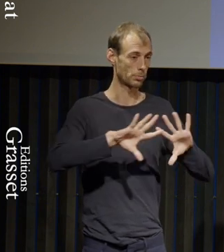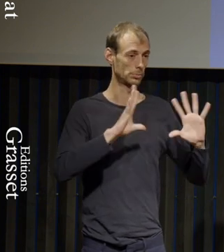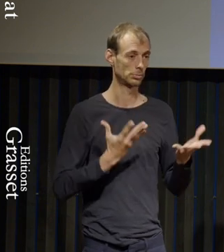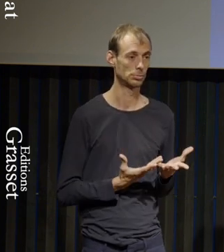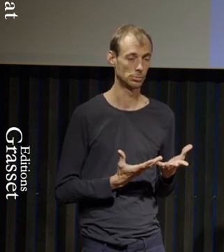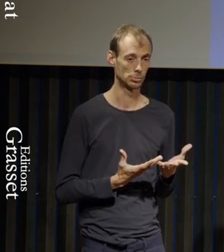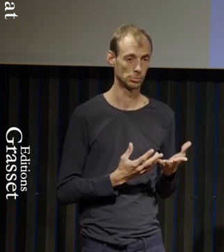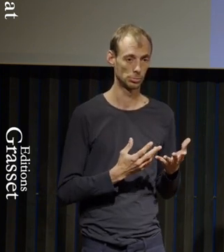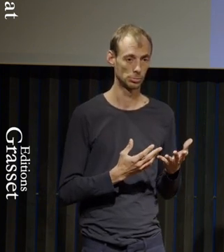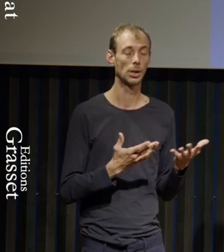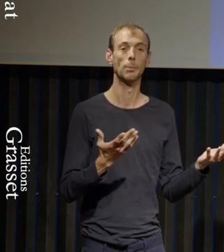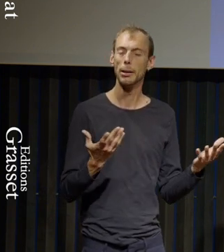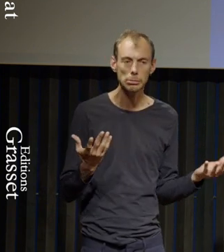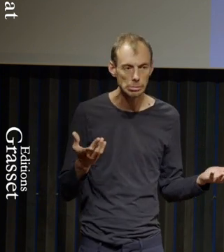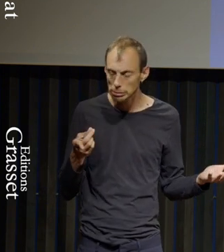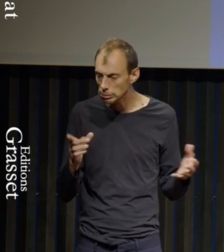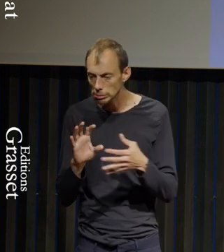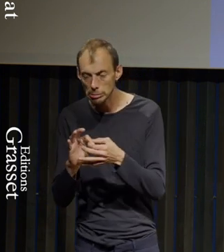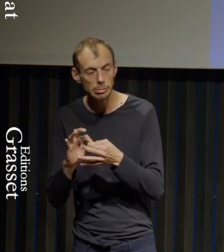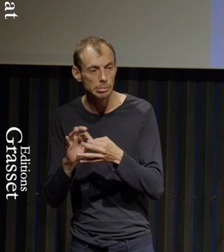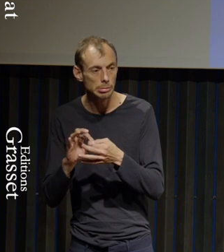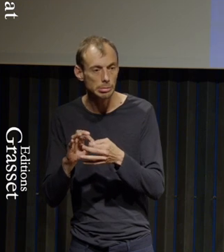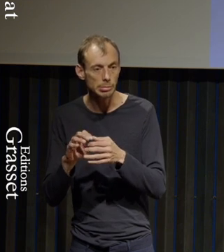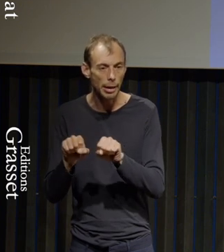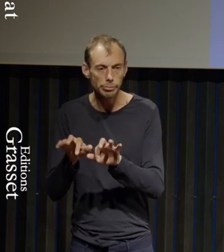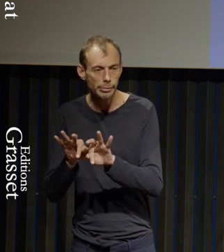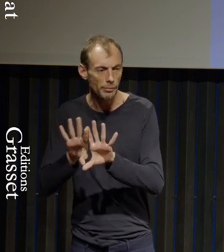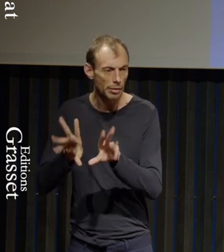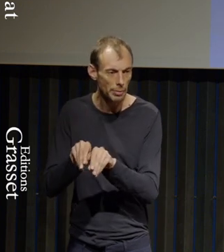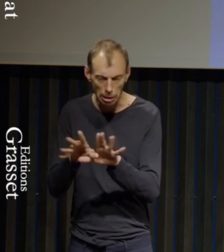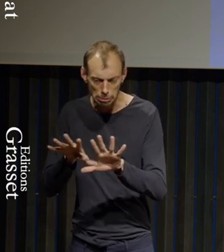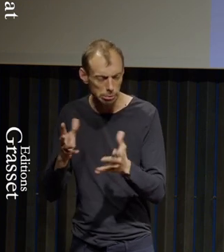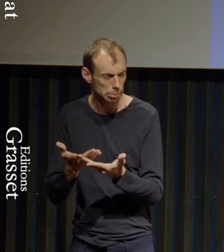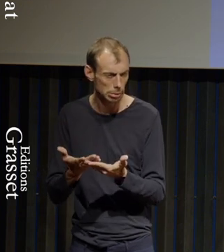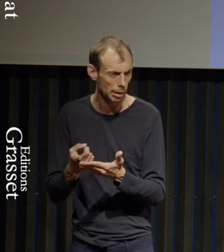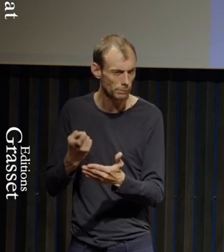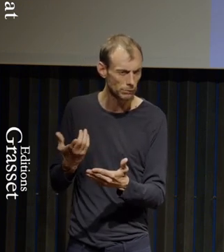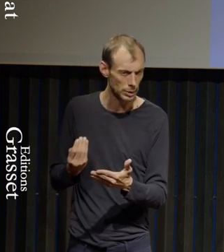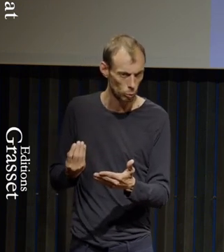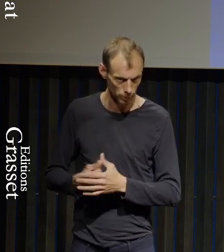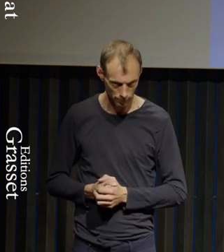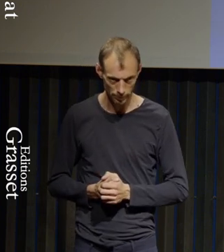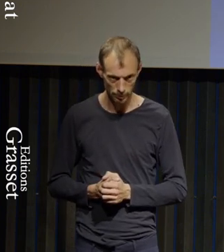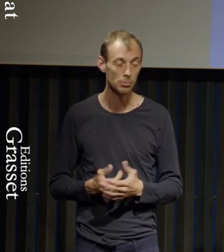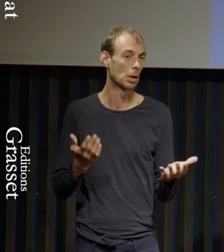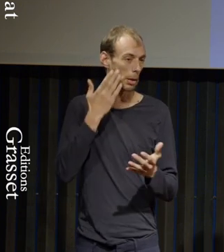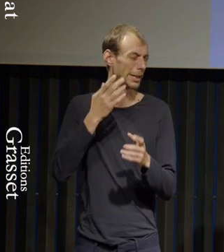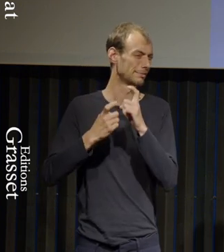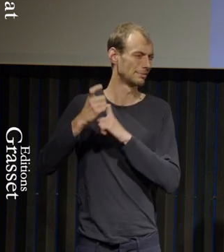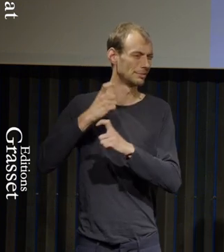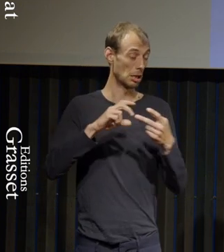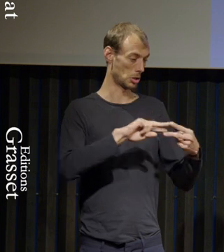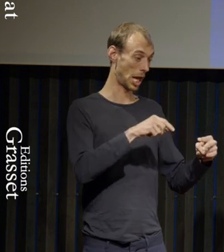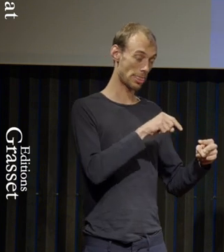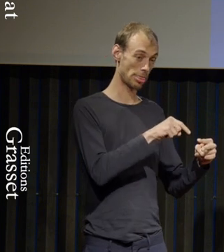passé, il est intéressant d'aller suivre le chemin de ces variants de gènes qui